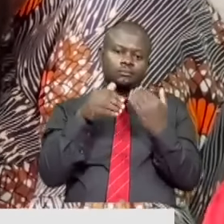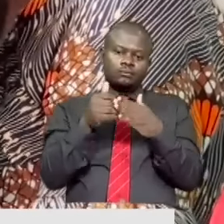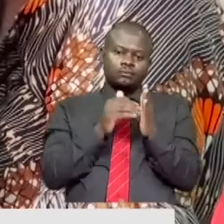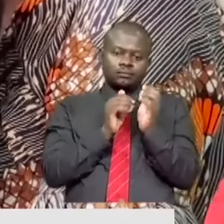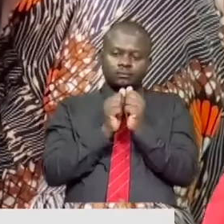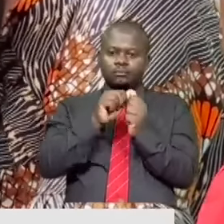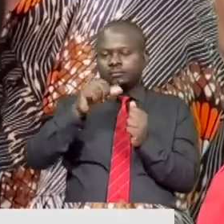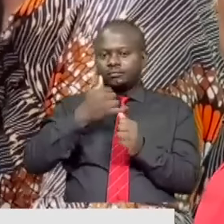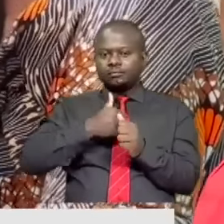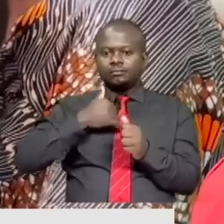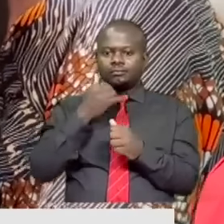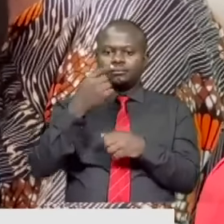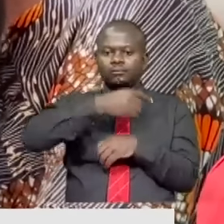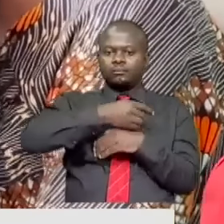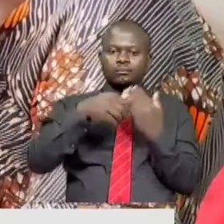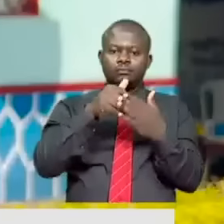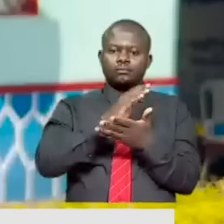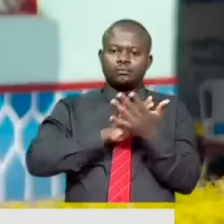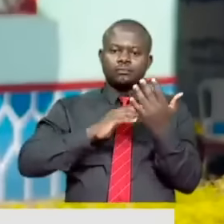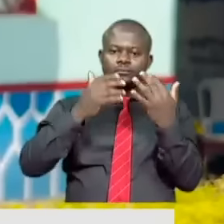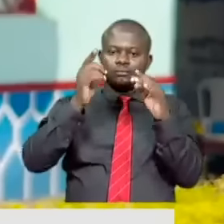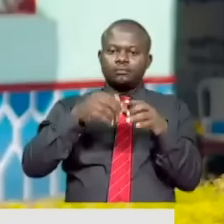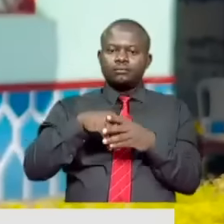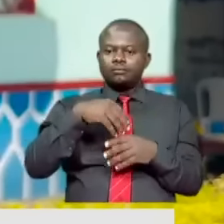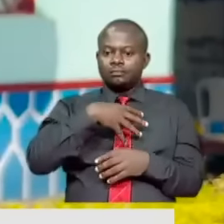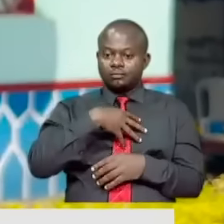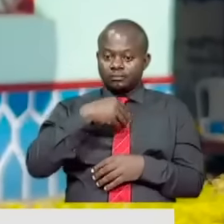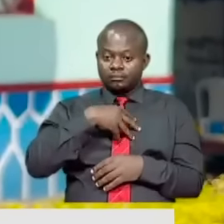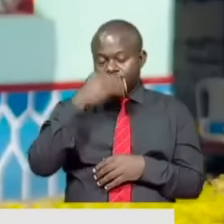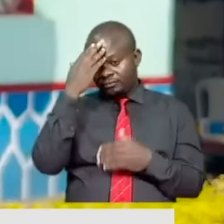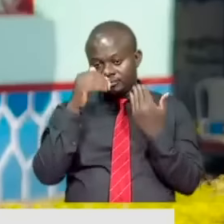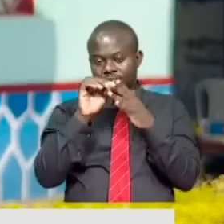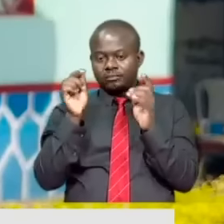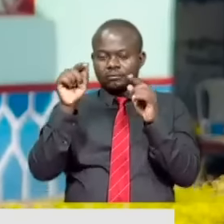bari mu muhondo uyu munsi bamwe batangiye kugera mu cyatsi, kuko